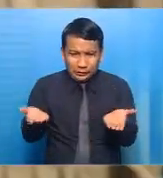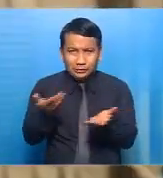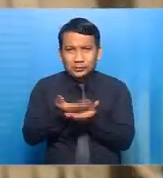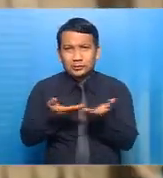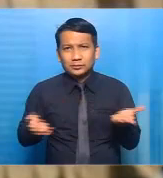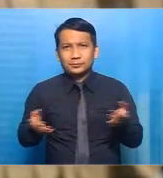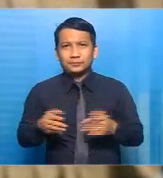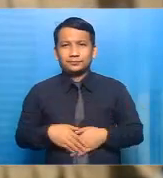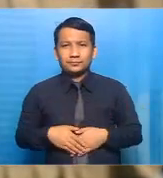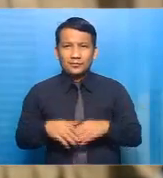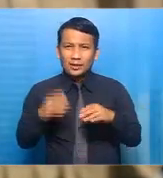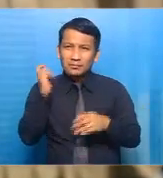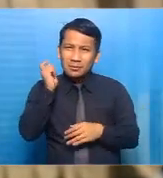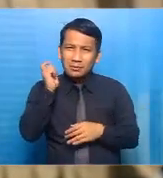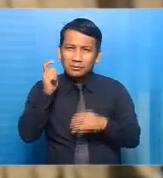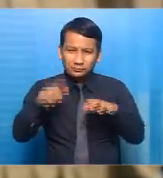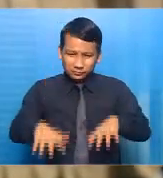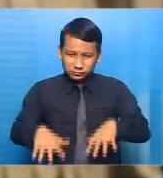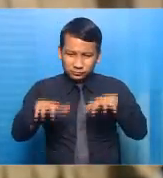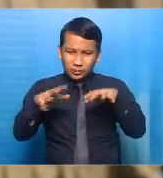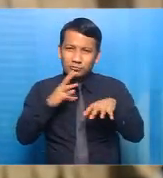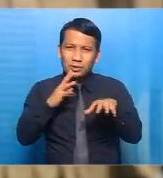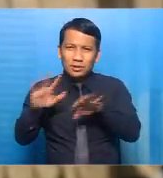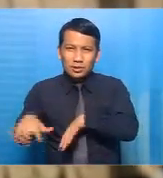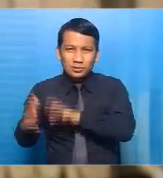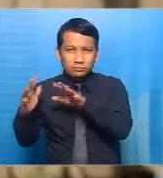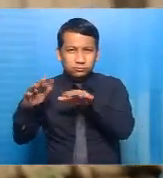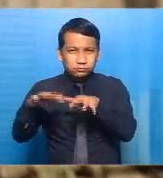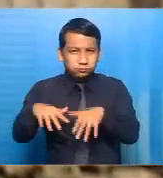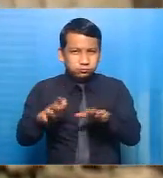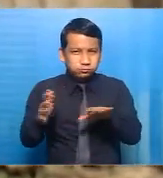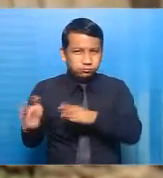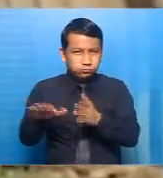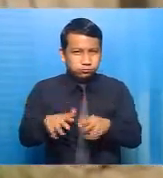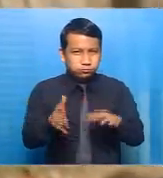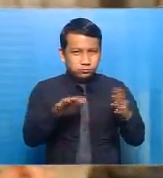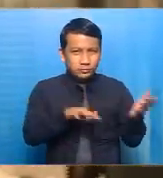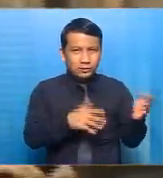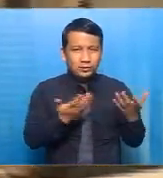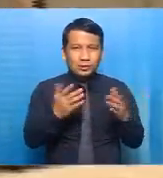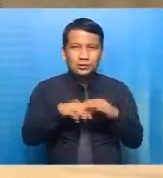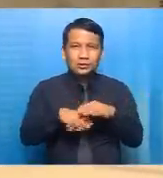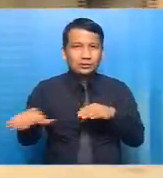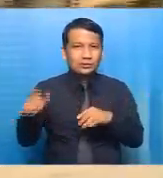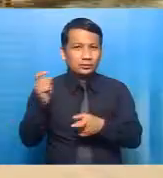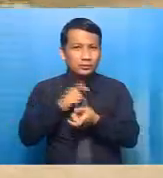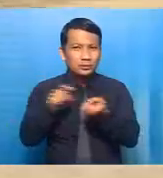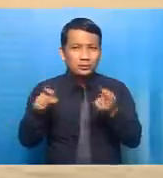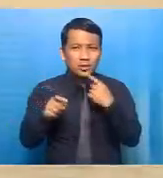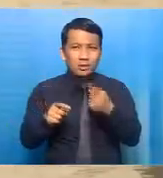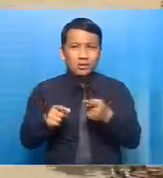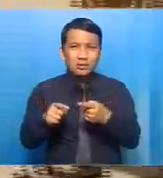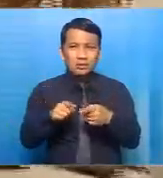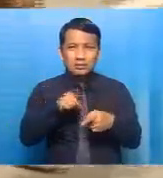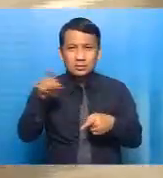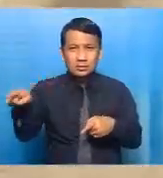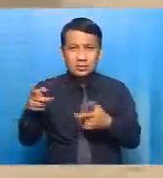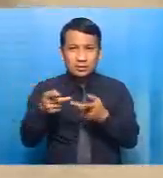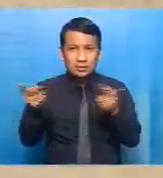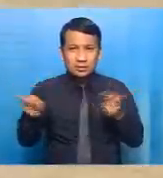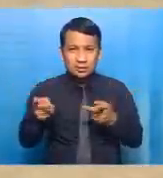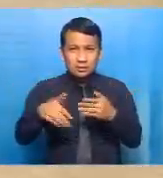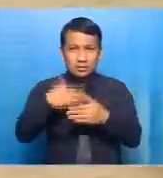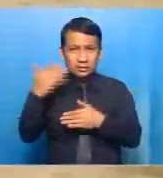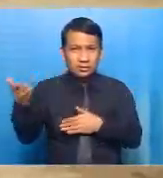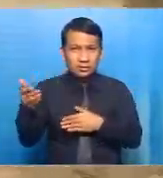ng agos ng tubig baha dito sa bayan ng Marihatag, ang dating bahay na nakatayo dito, inanod ng tubig baha papunta dito sa